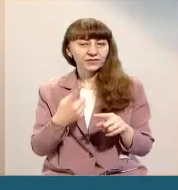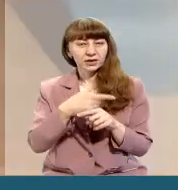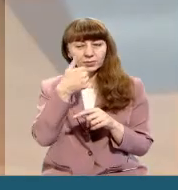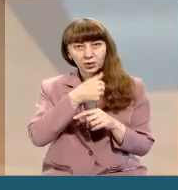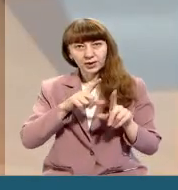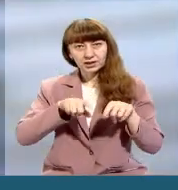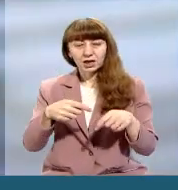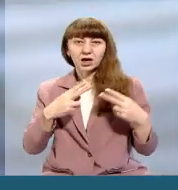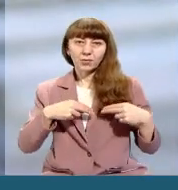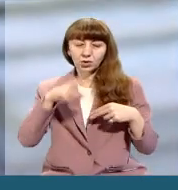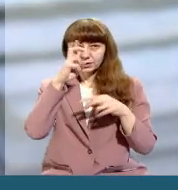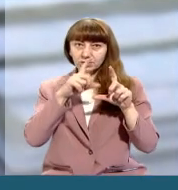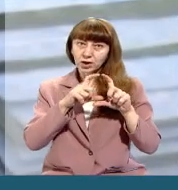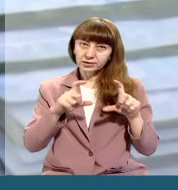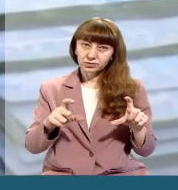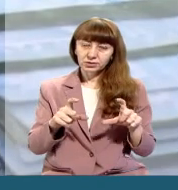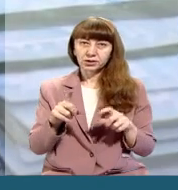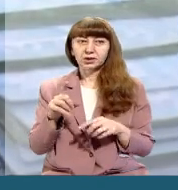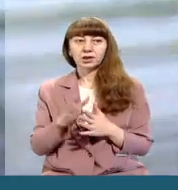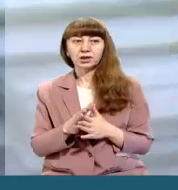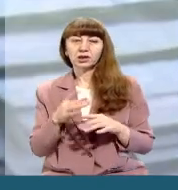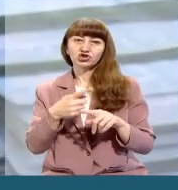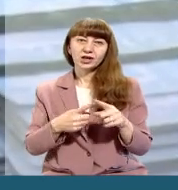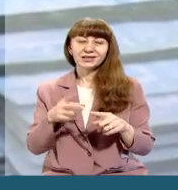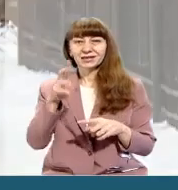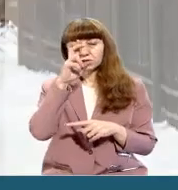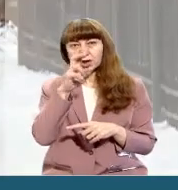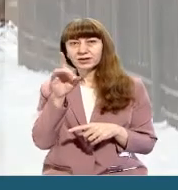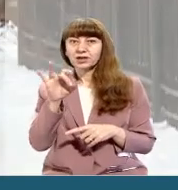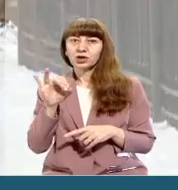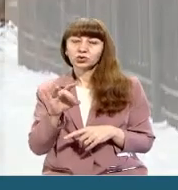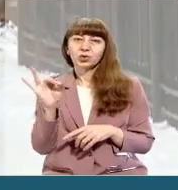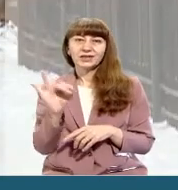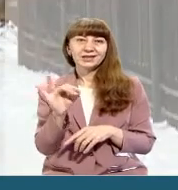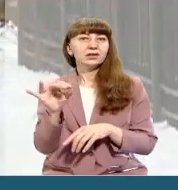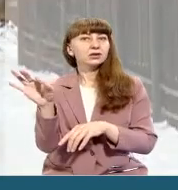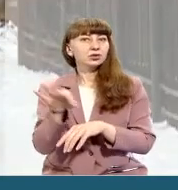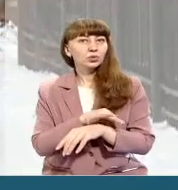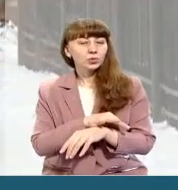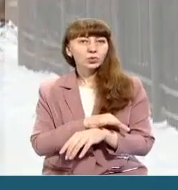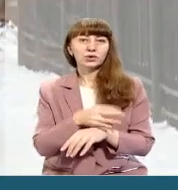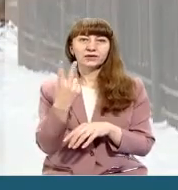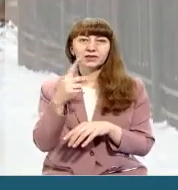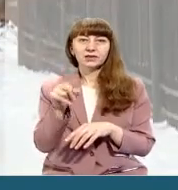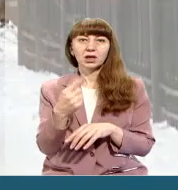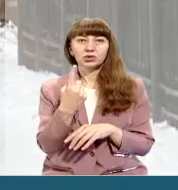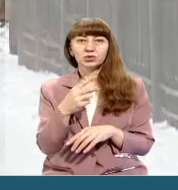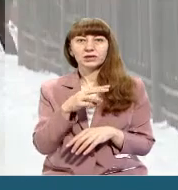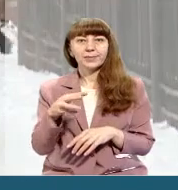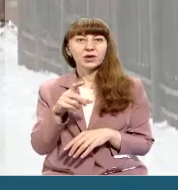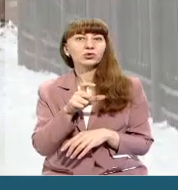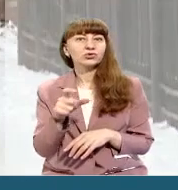представили работники госучреждений и квази государственного сектора а также их супруги порядка 2,1 млн